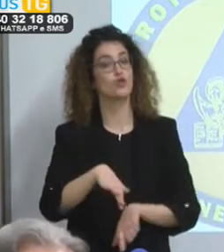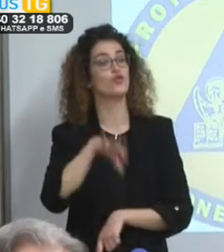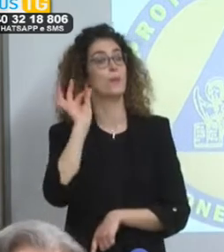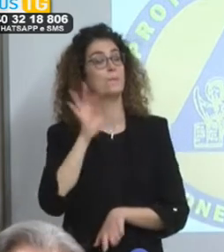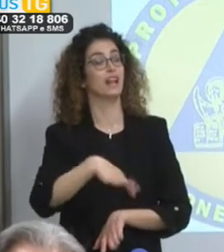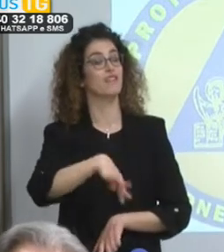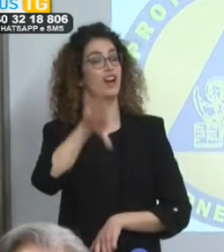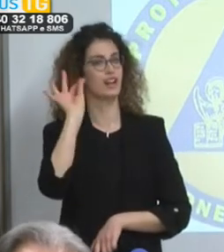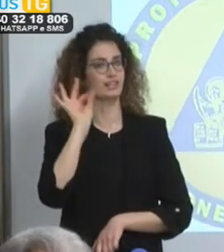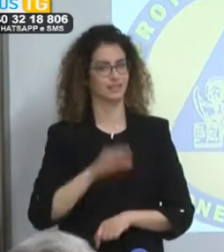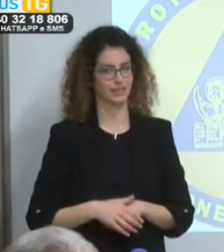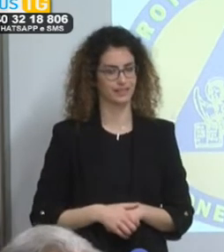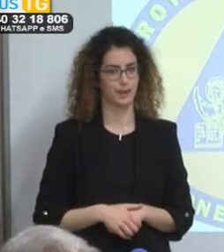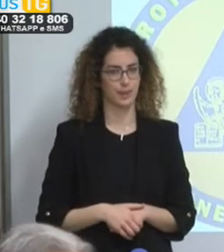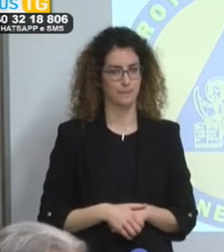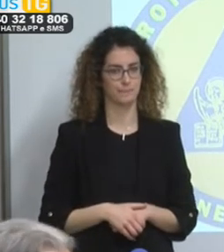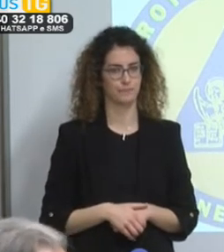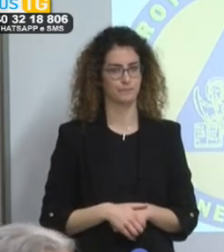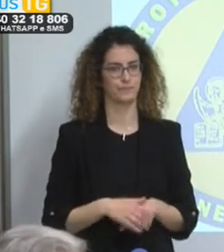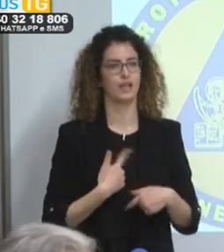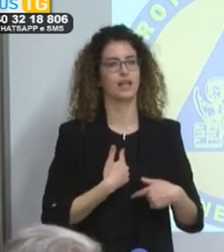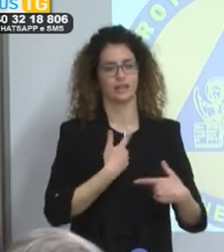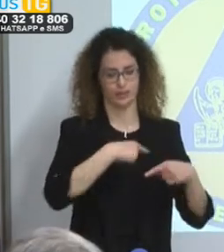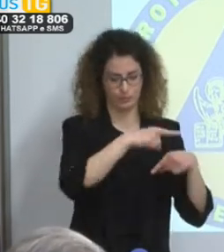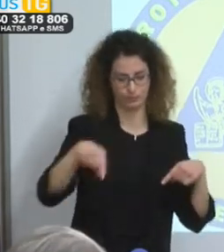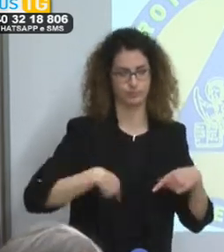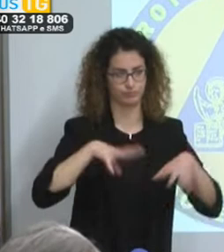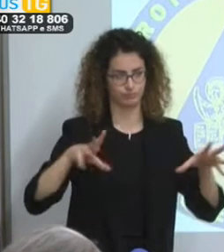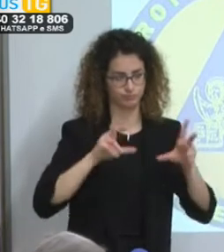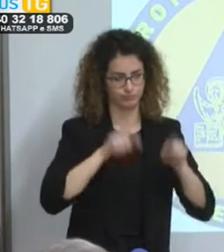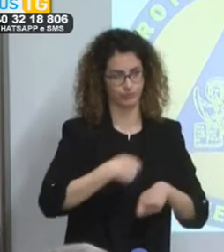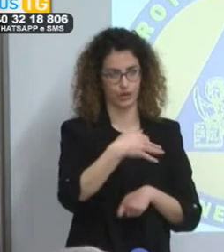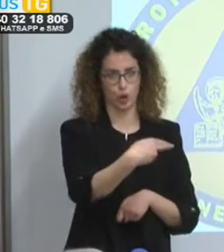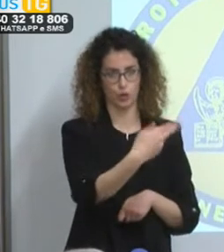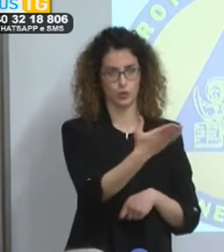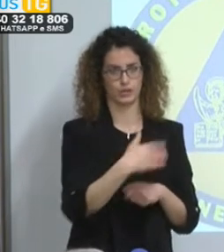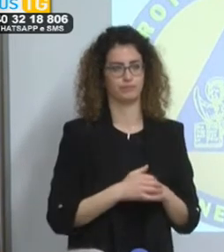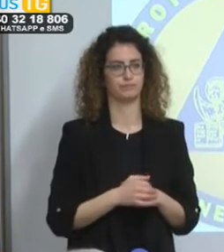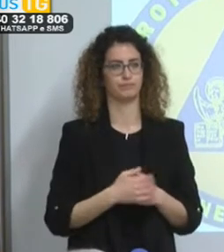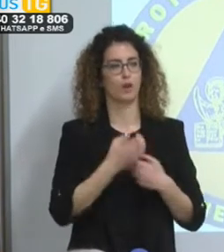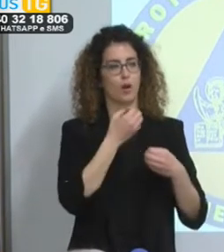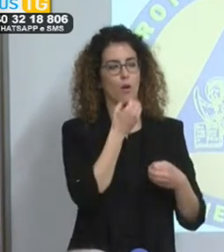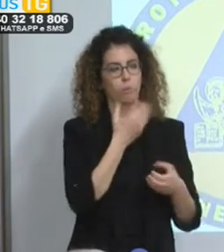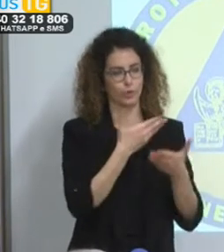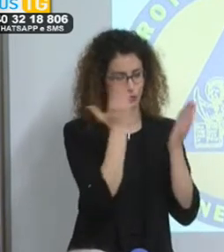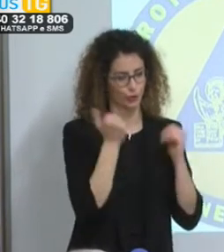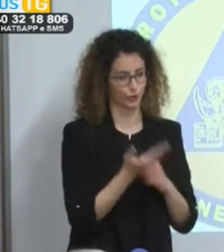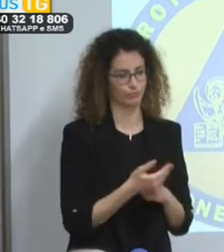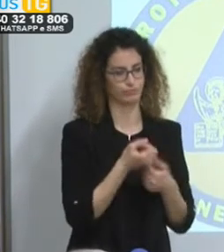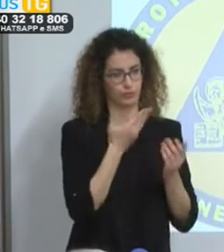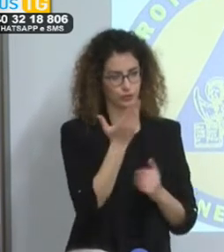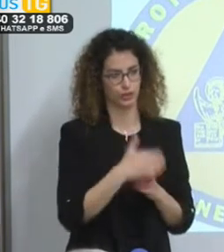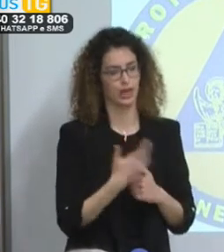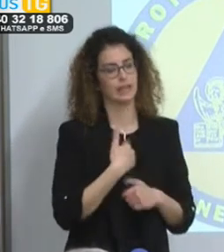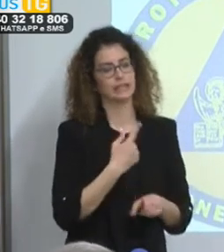scusami, preferenze. Adesso faccio il giro io, cominciamo con Nicolussi. Allora, buongiorno. Buongiorno. Io devo